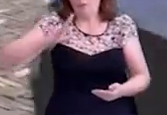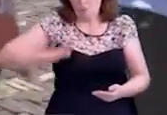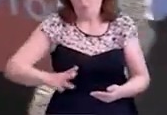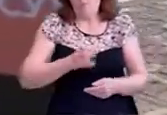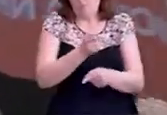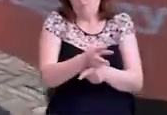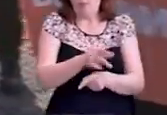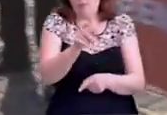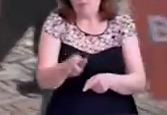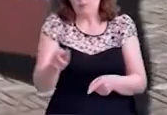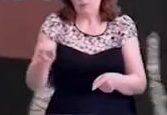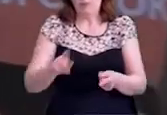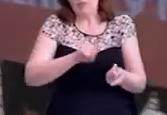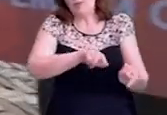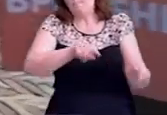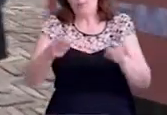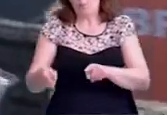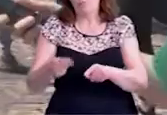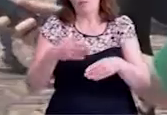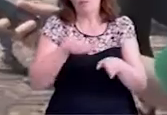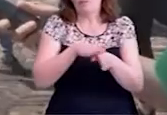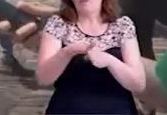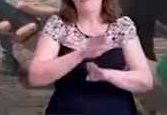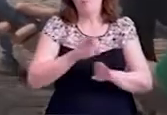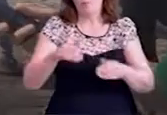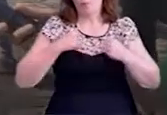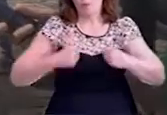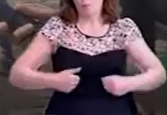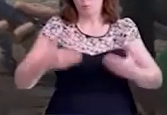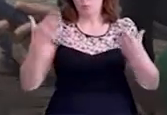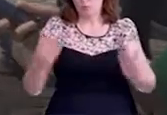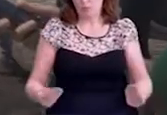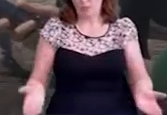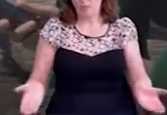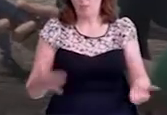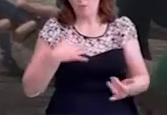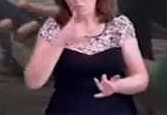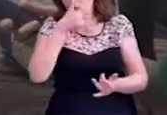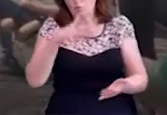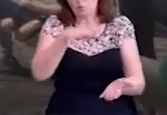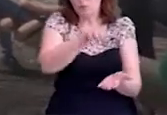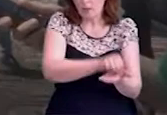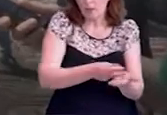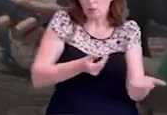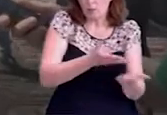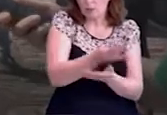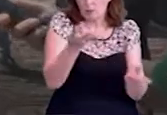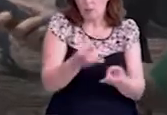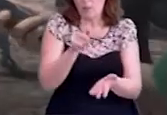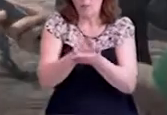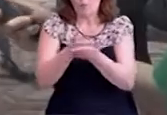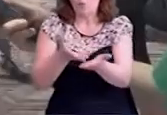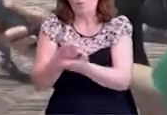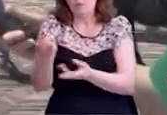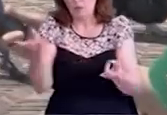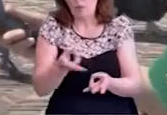працівників або переводити їх на неповний робочий день. На всі ми не дозаробляємо. не можем насобирать на аренду, на коммунальные, на налоги и